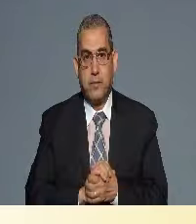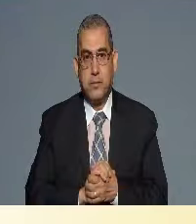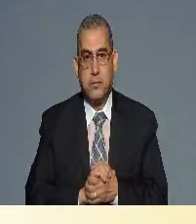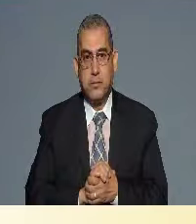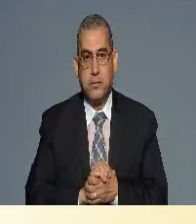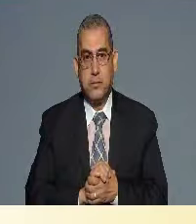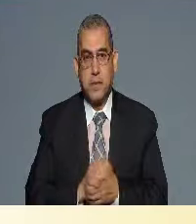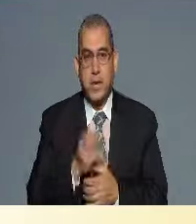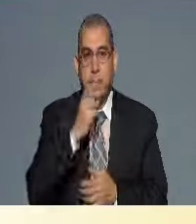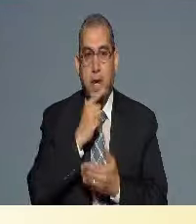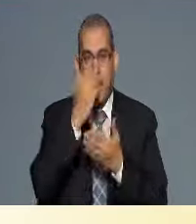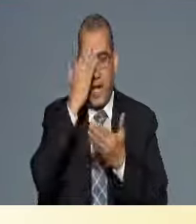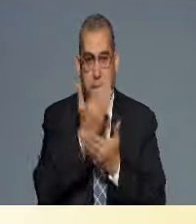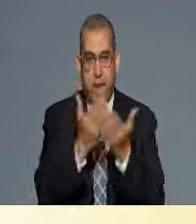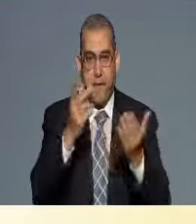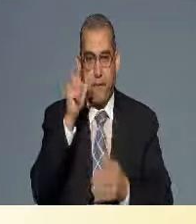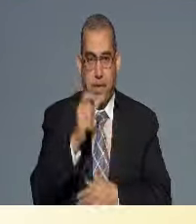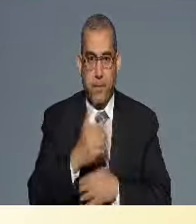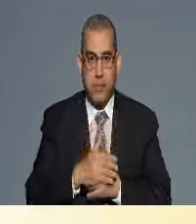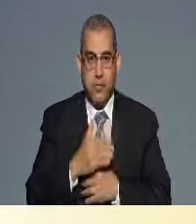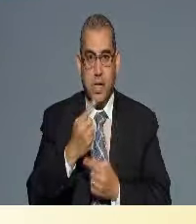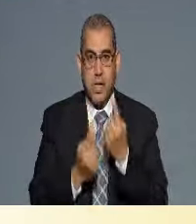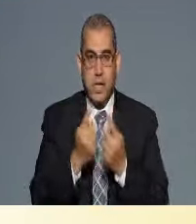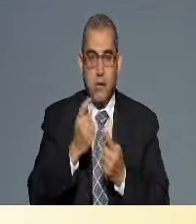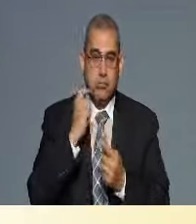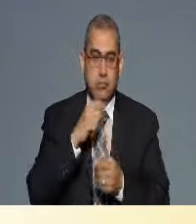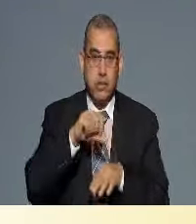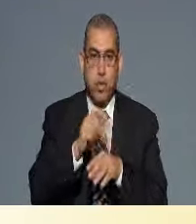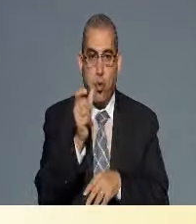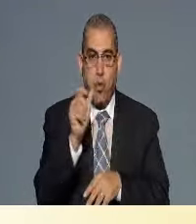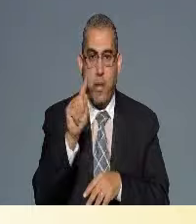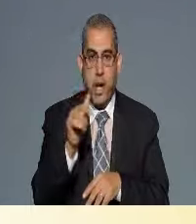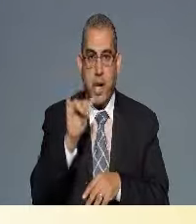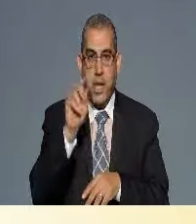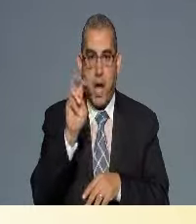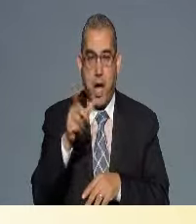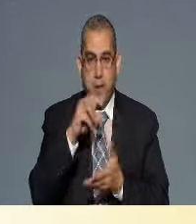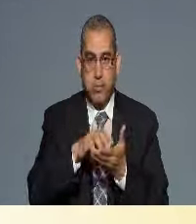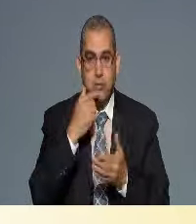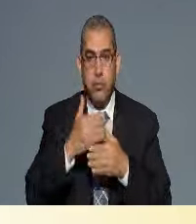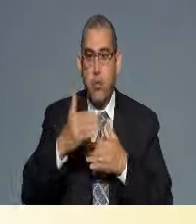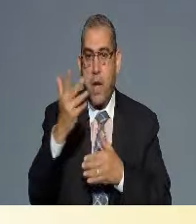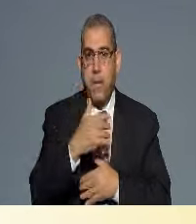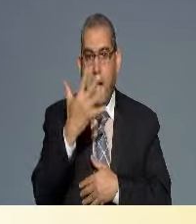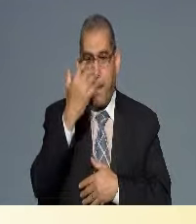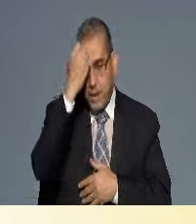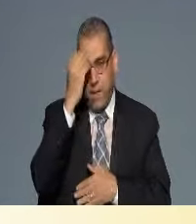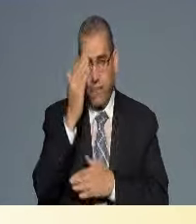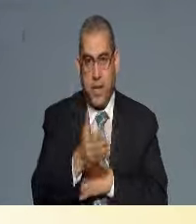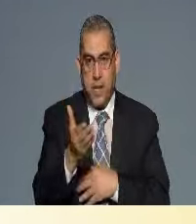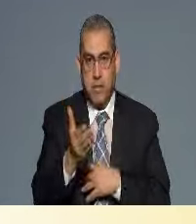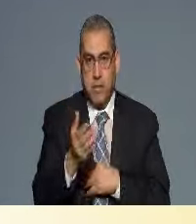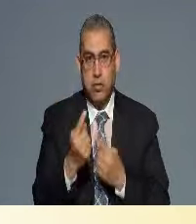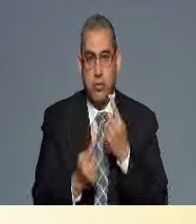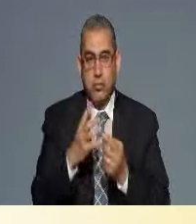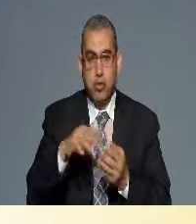صباح الخير يا فندم. مزرعة الإرادة بالنبرية مساحة المزرعة 5000 فدان منزرعة